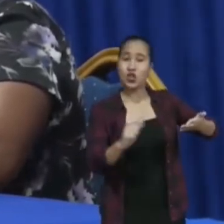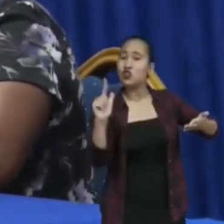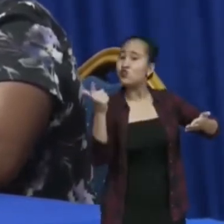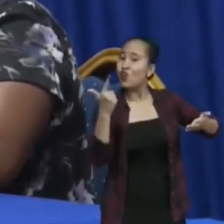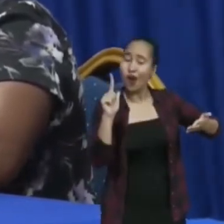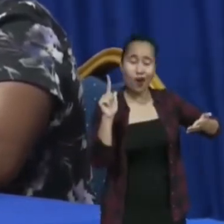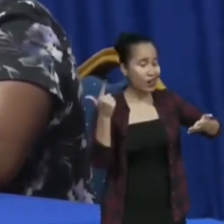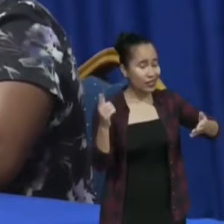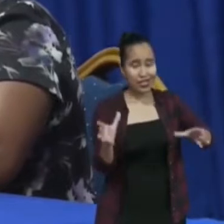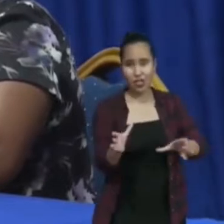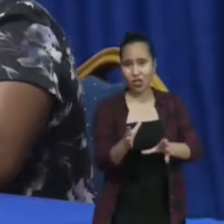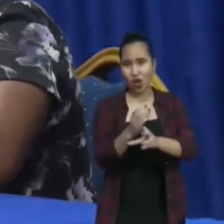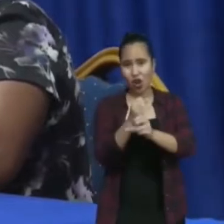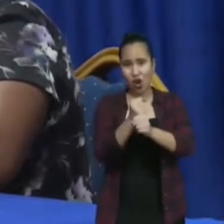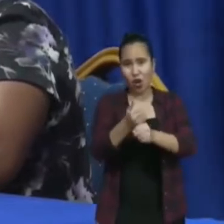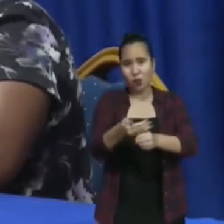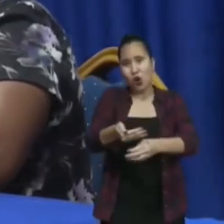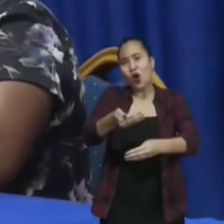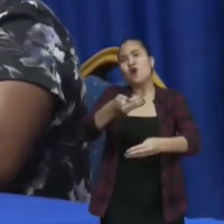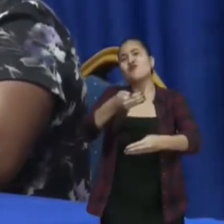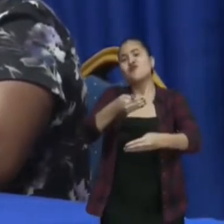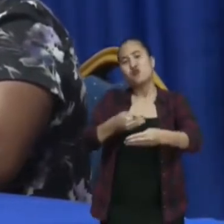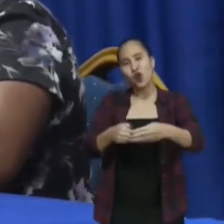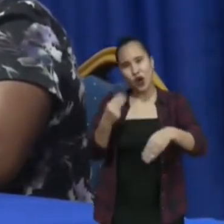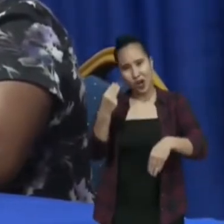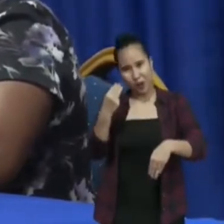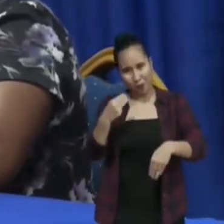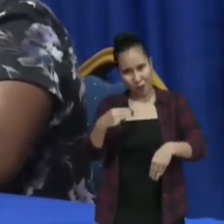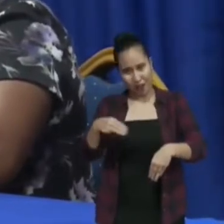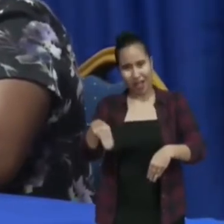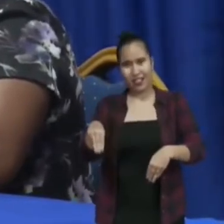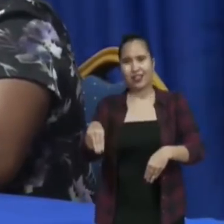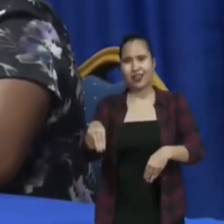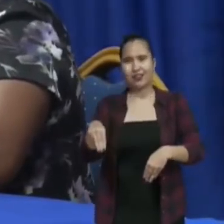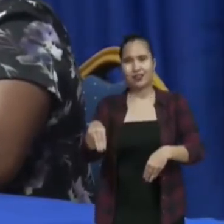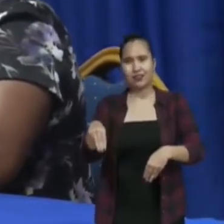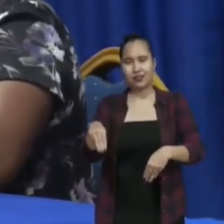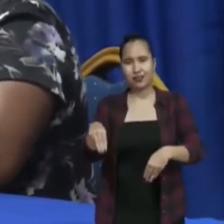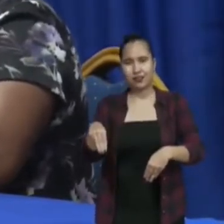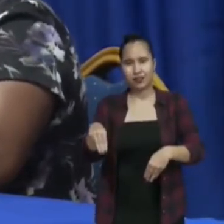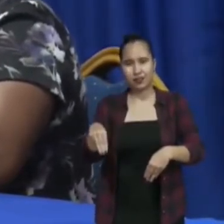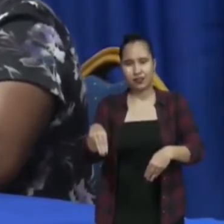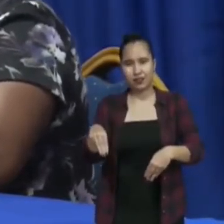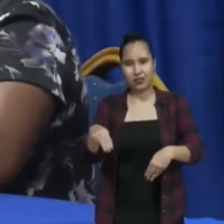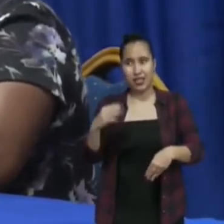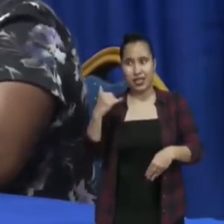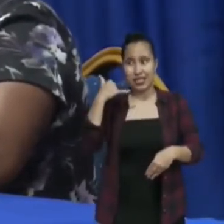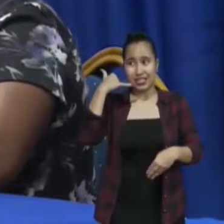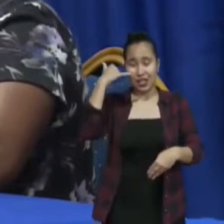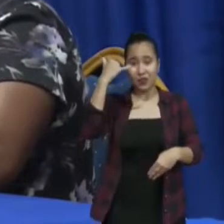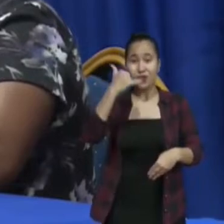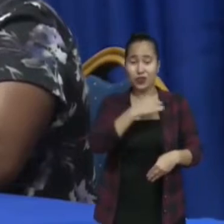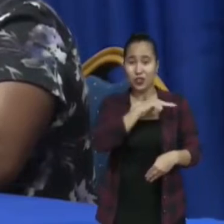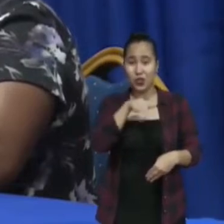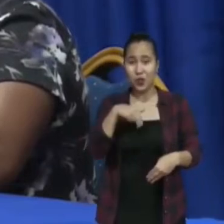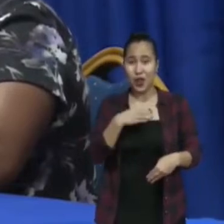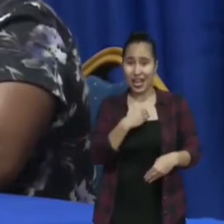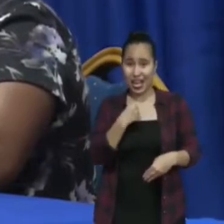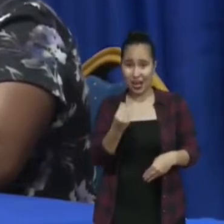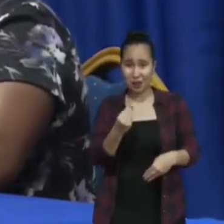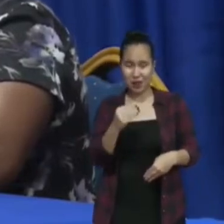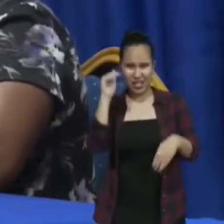niet geholpen zijn voor maandag, moeten op de telefoonnummers die we hebben